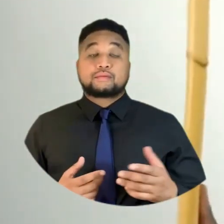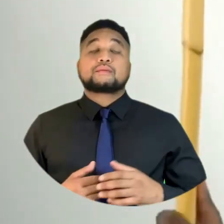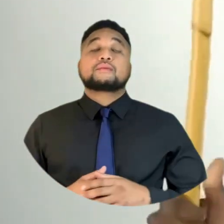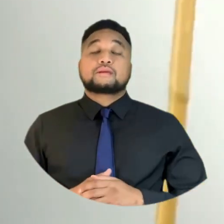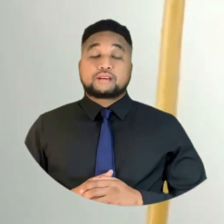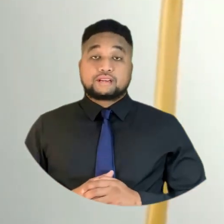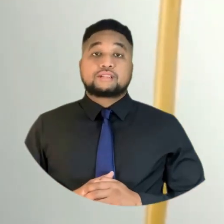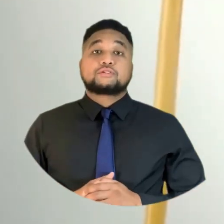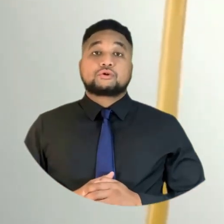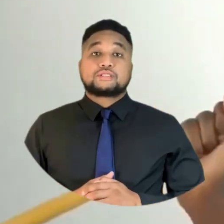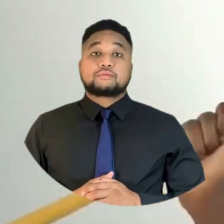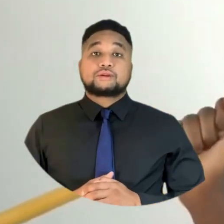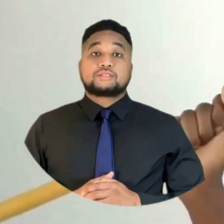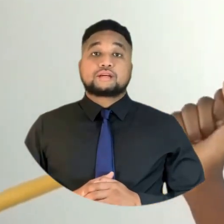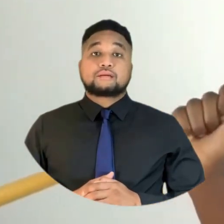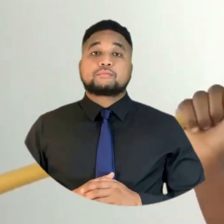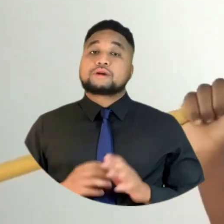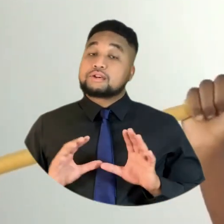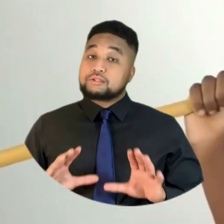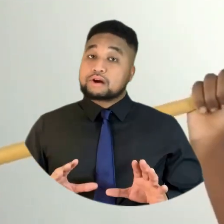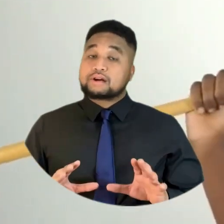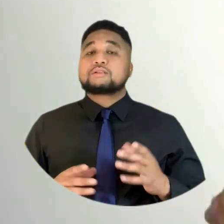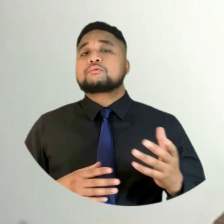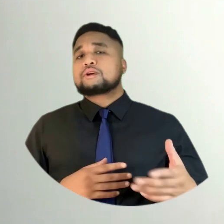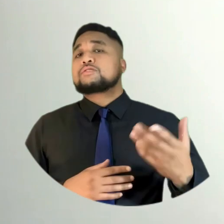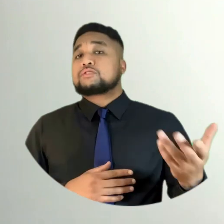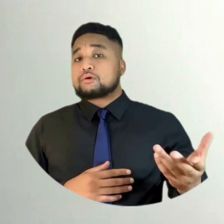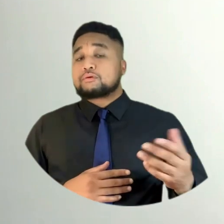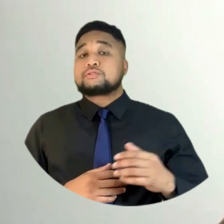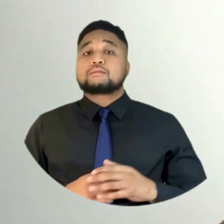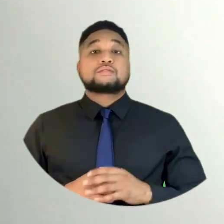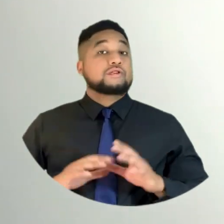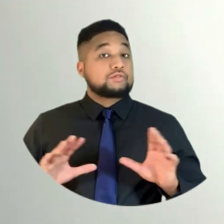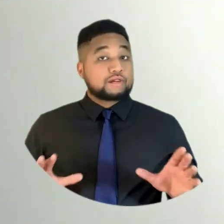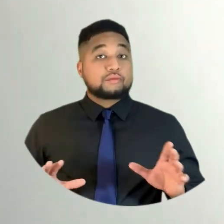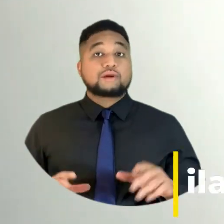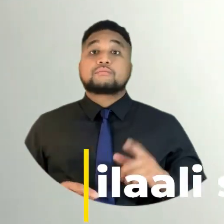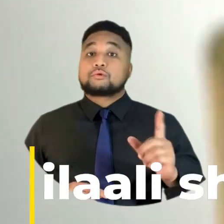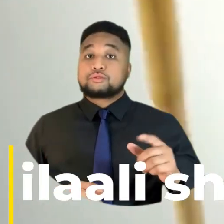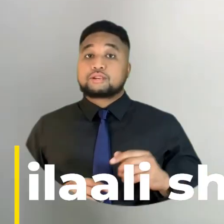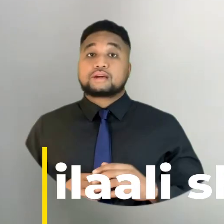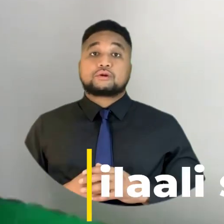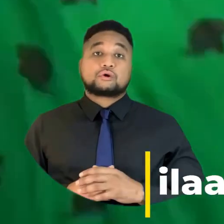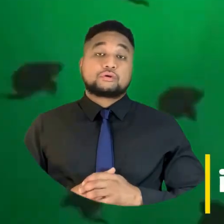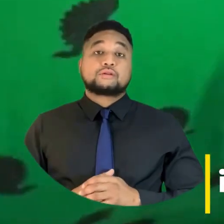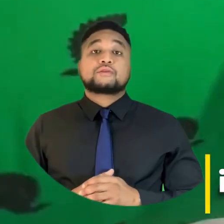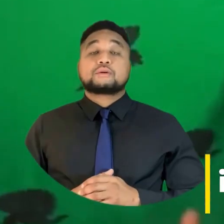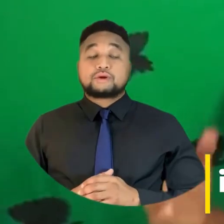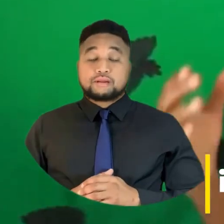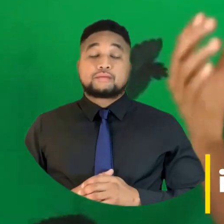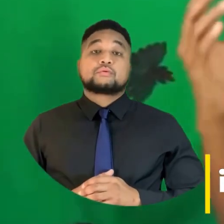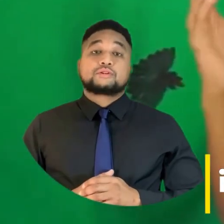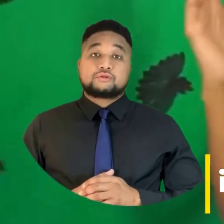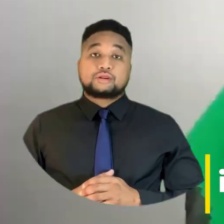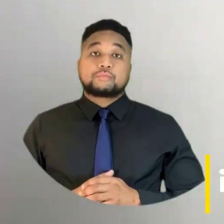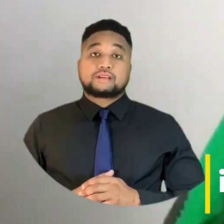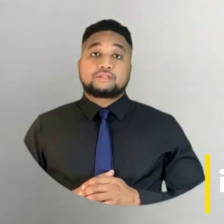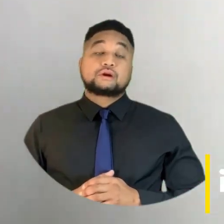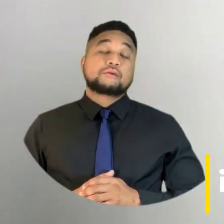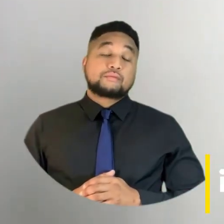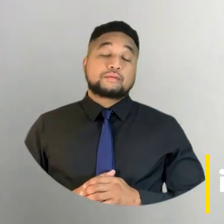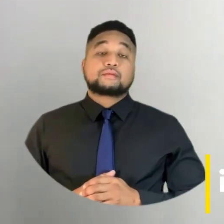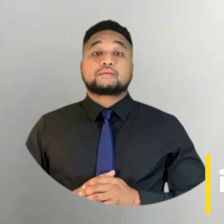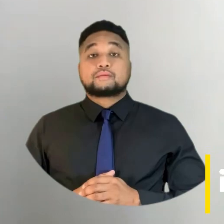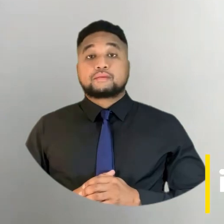la samaysay bulshooyinka jaarka ah deriska iyo cilaaqaadka ganacsi iyo waxbarasho ee deegaanada fogfog sidoo kale